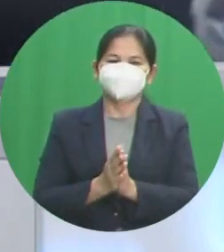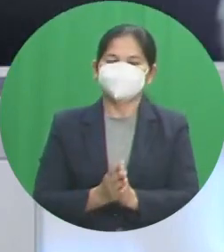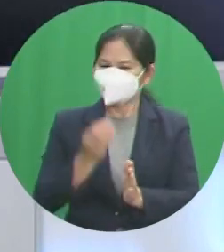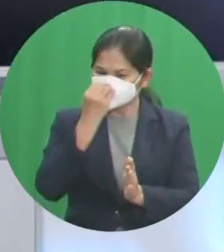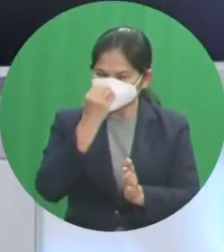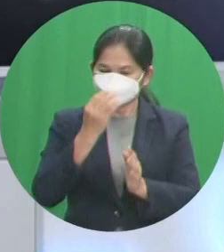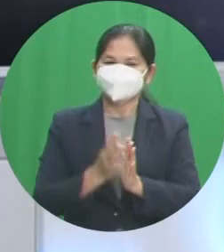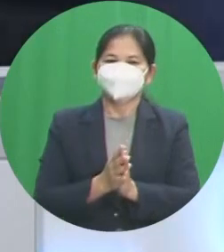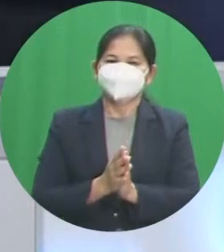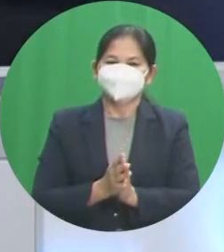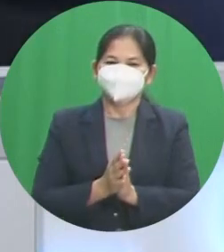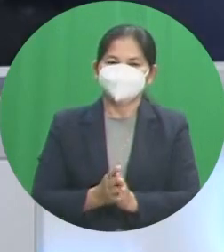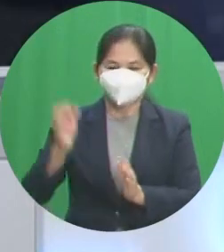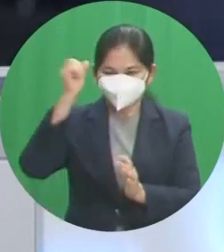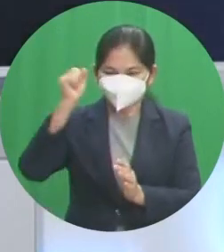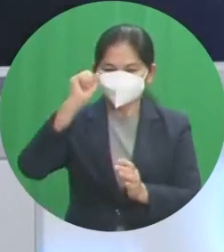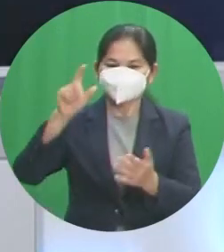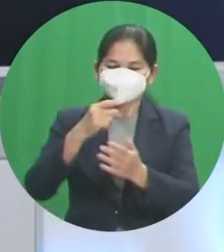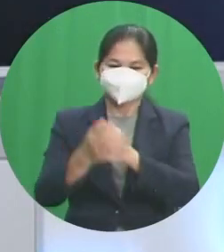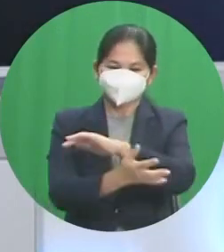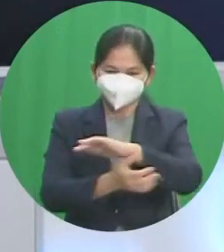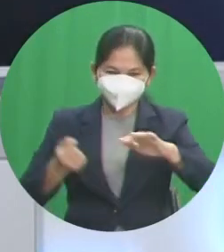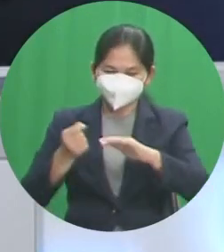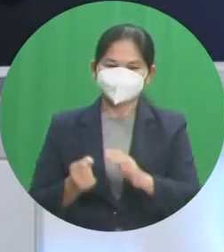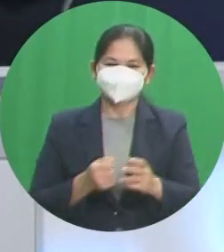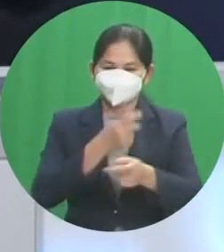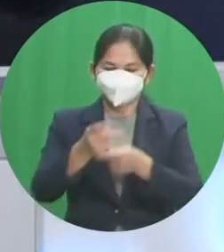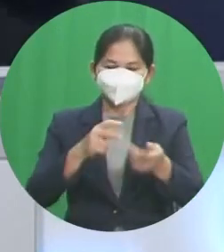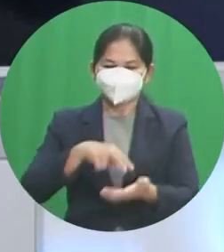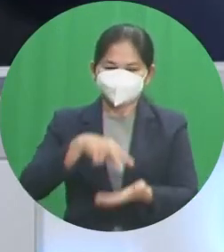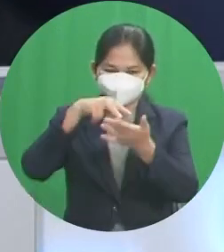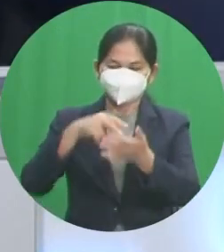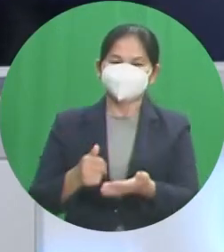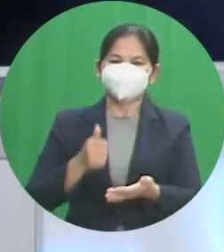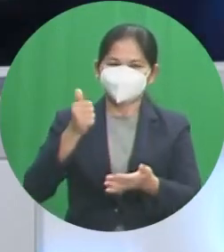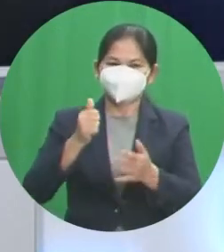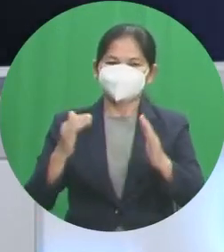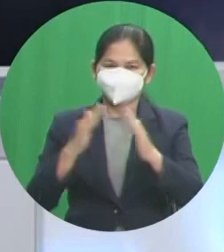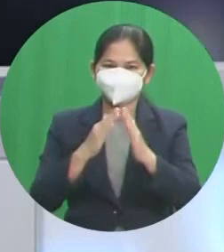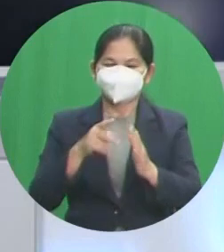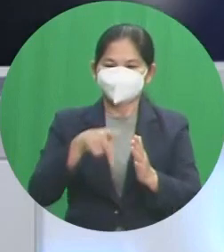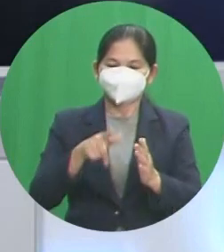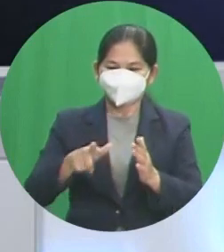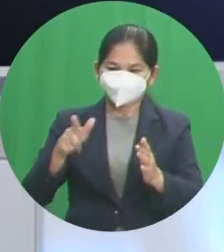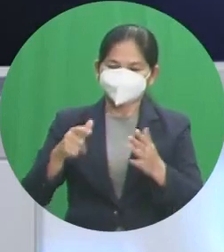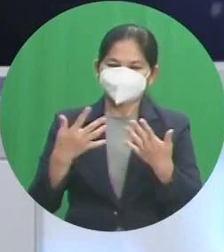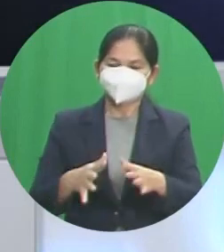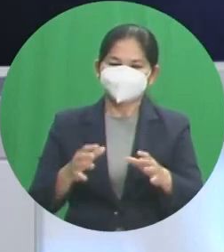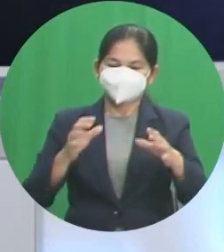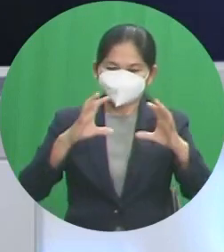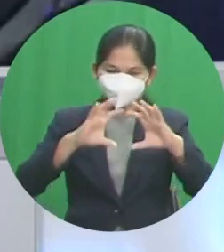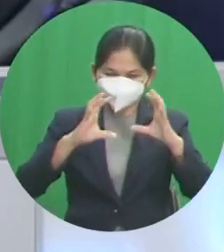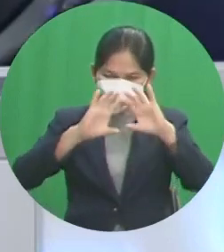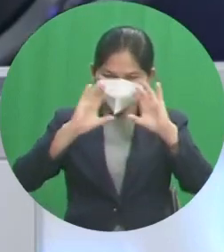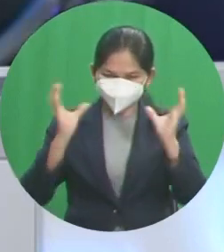ច័ន្ទនៅគណៈក្រុមបាតកោចូលលួចប្លន់នៅតាមទីផ្សារទំនើបនានានៅក្នុងទីក្រុង Johannesburg ដោយដុតកង់ឡានបិ